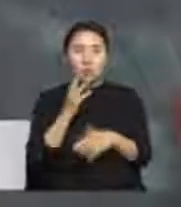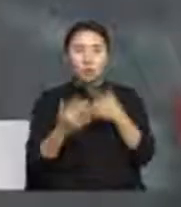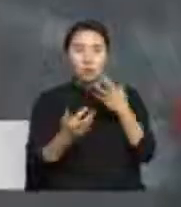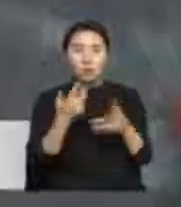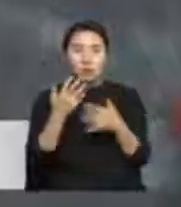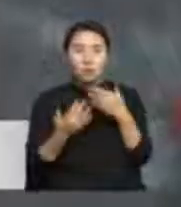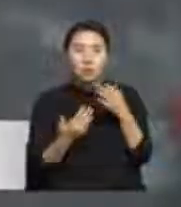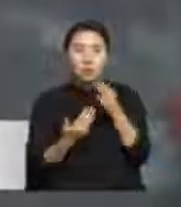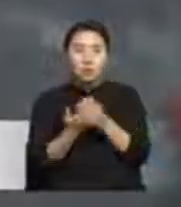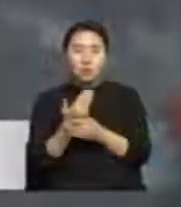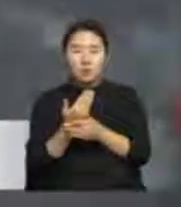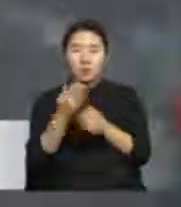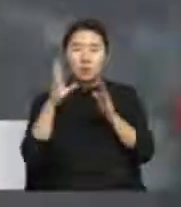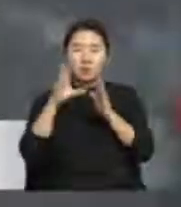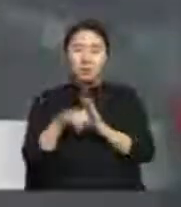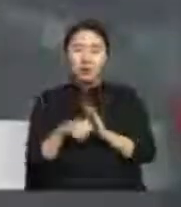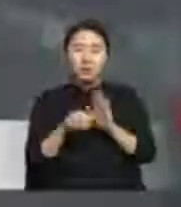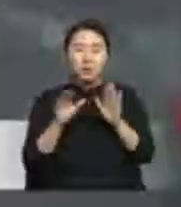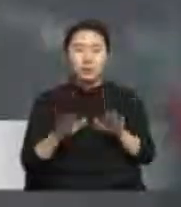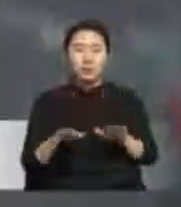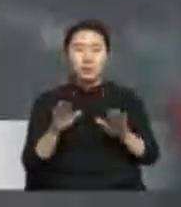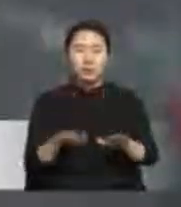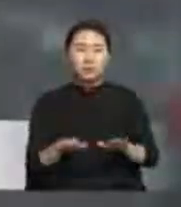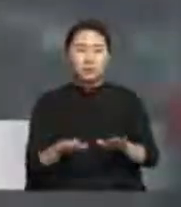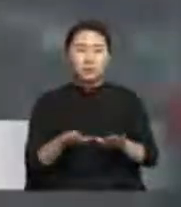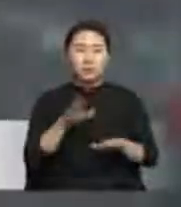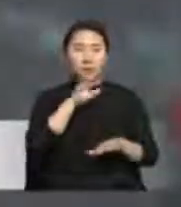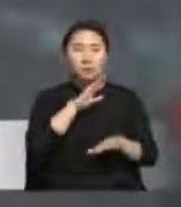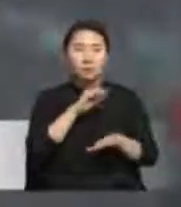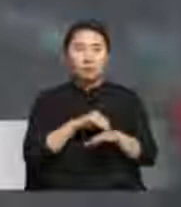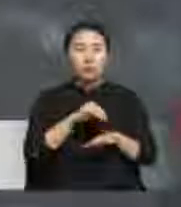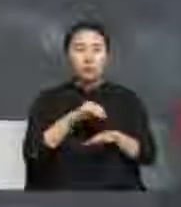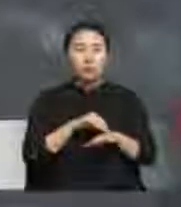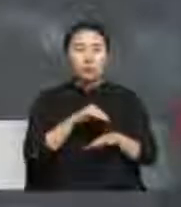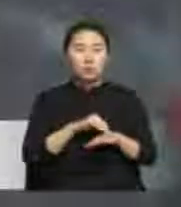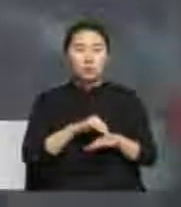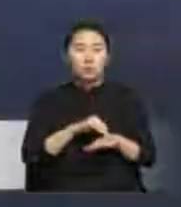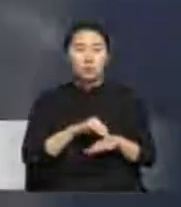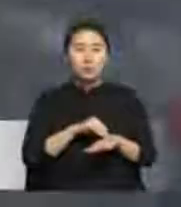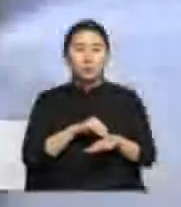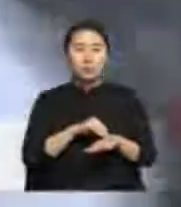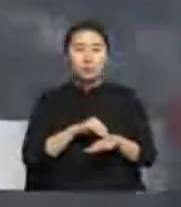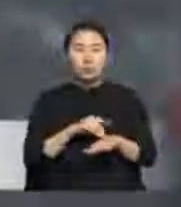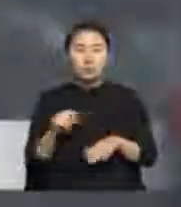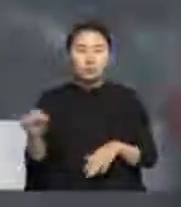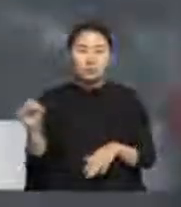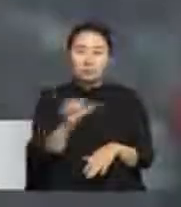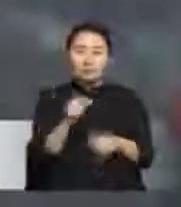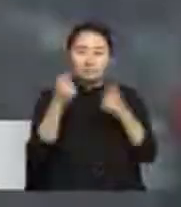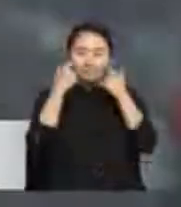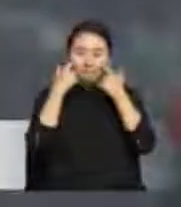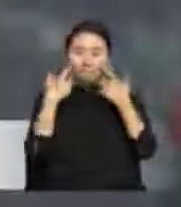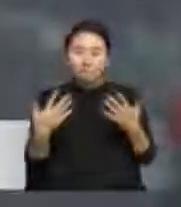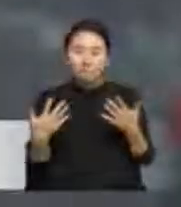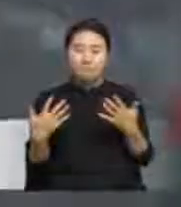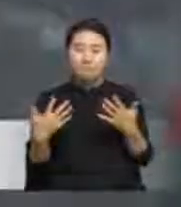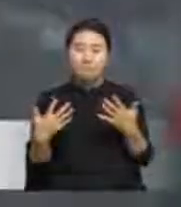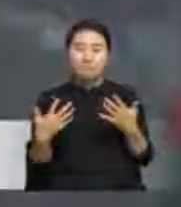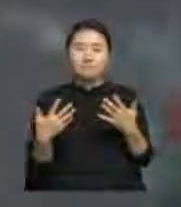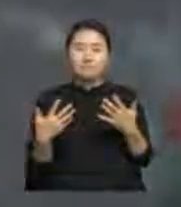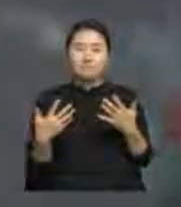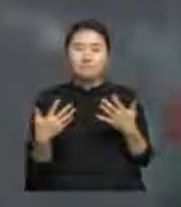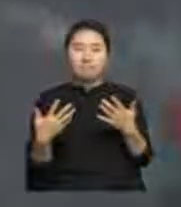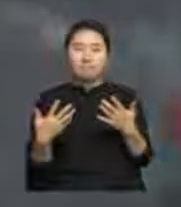화재가 났을 때도 오늘 이런 현장 훈련이 그런 신속하고 확실한